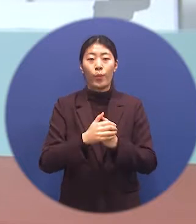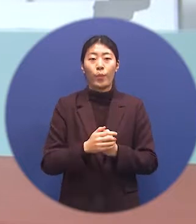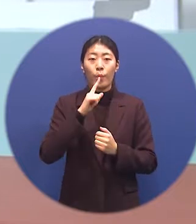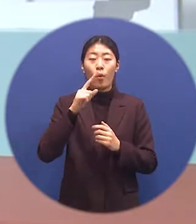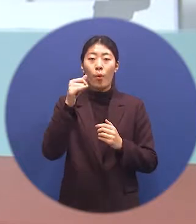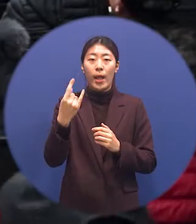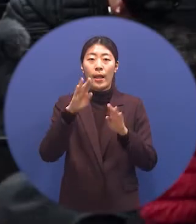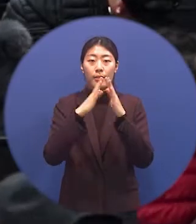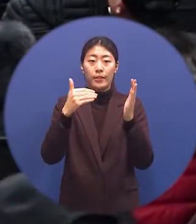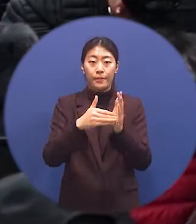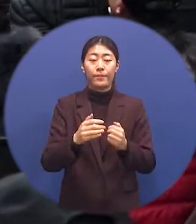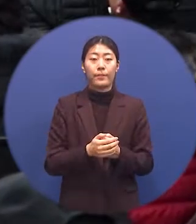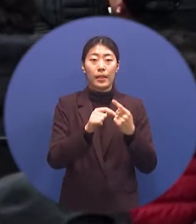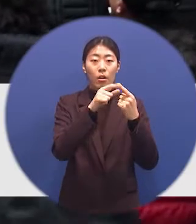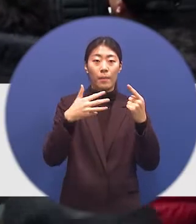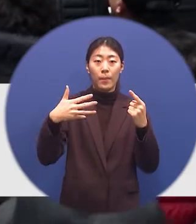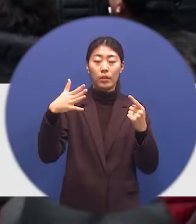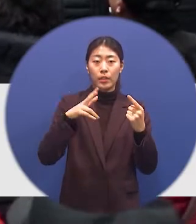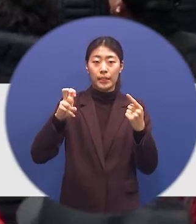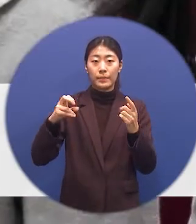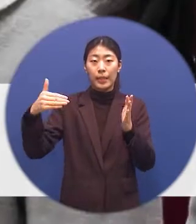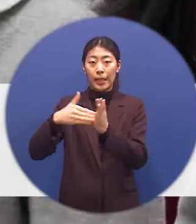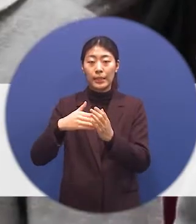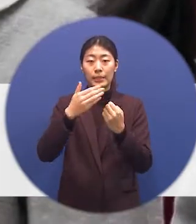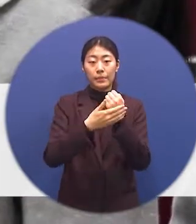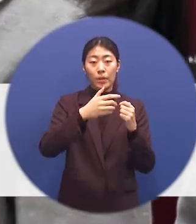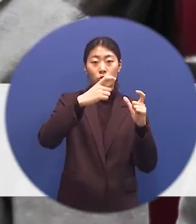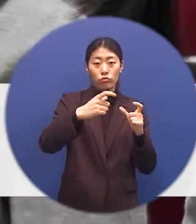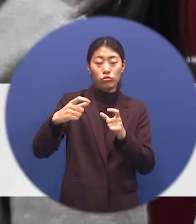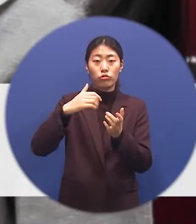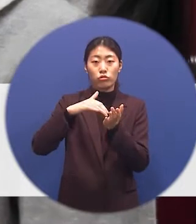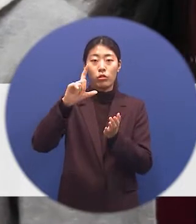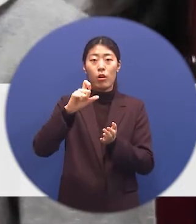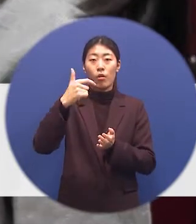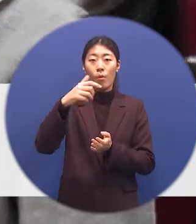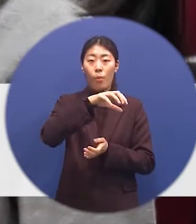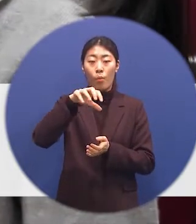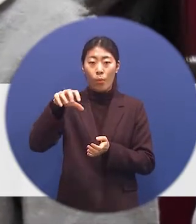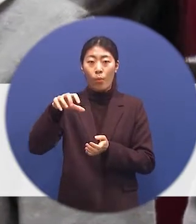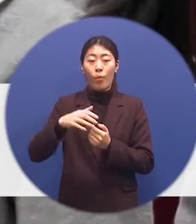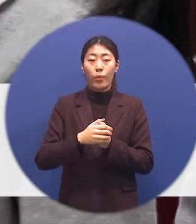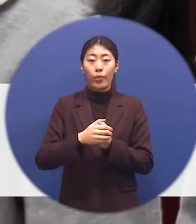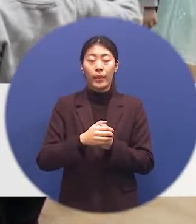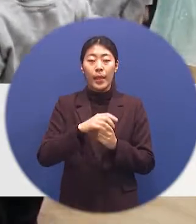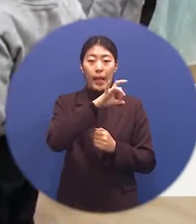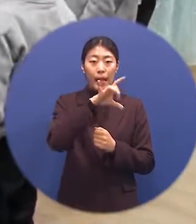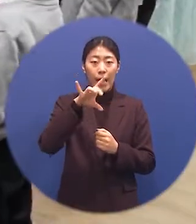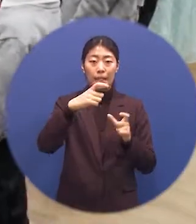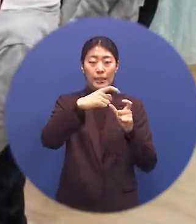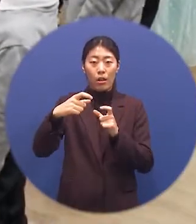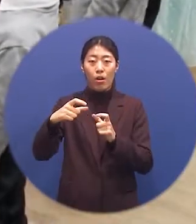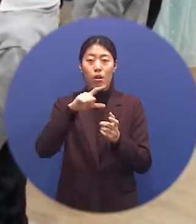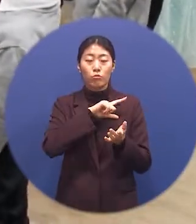보고회를 개최합니다. 1월 8일부터 22일까지 은평구 16개 동에서 개최되는 동 업무 보고회는